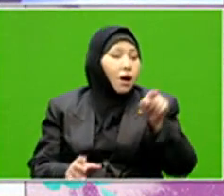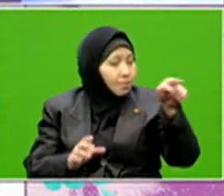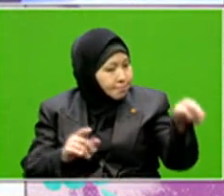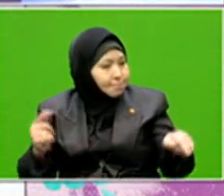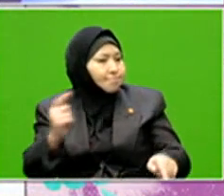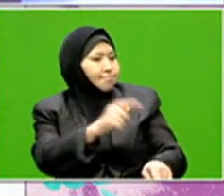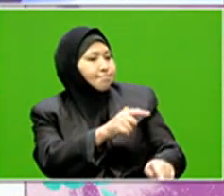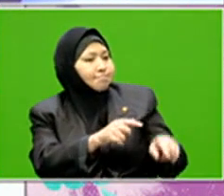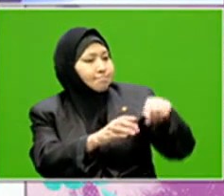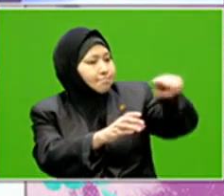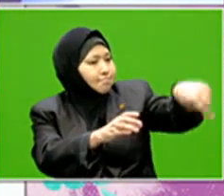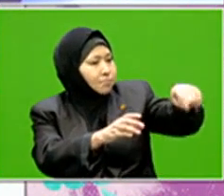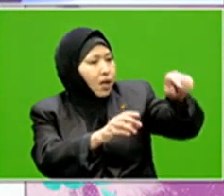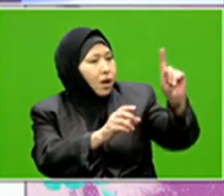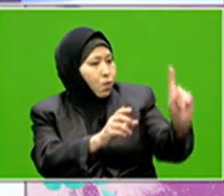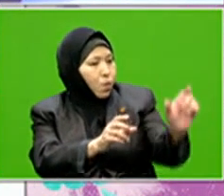Syu'aib ma